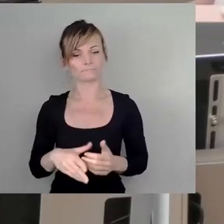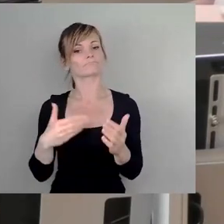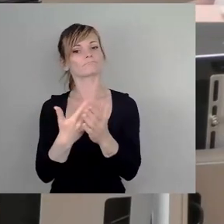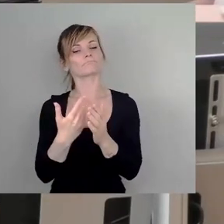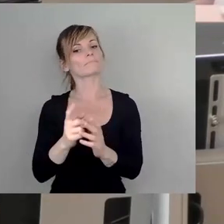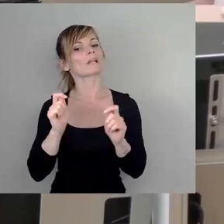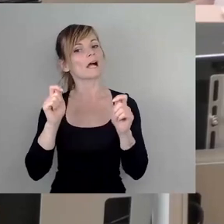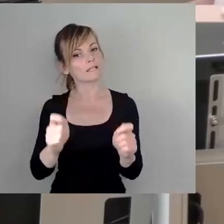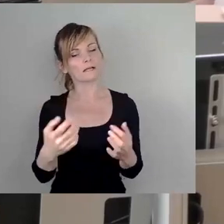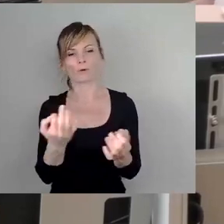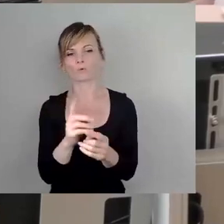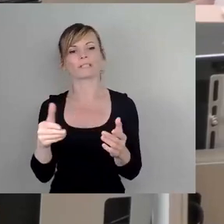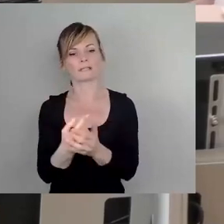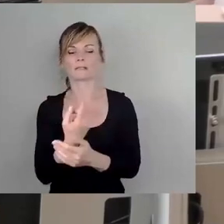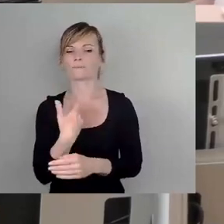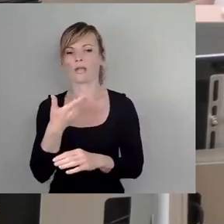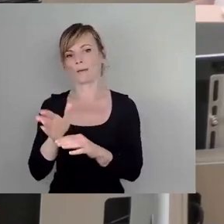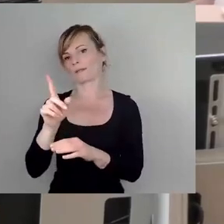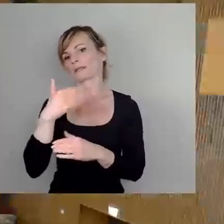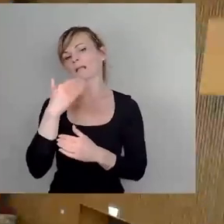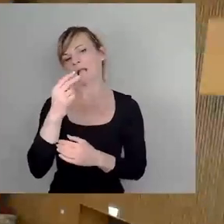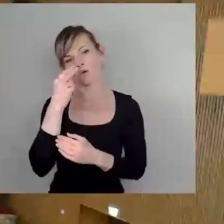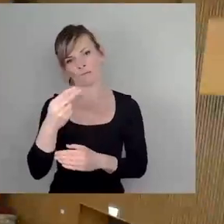ihn deshalb ablehnen. Ich danke für Ihre Aufmerksamkeit.